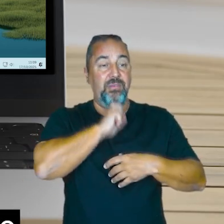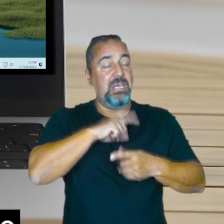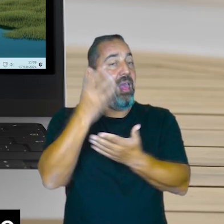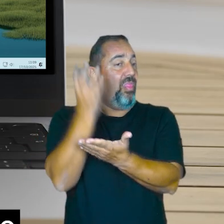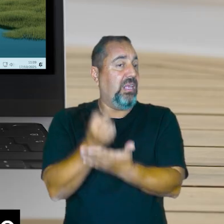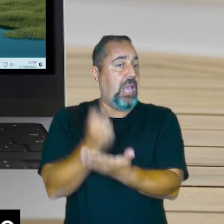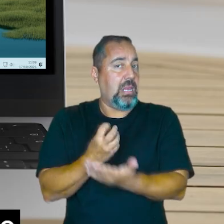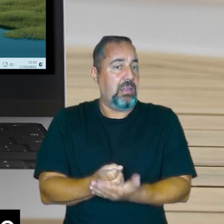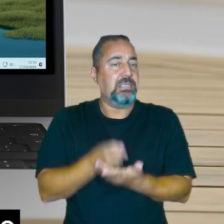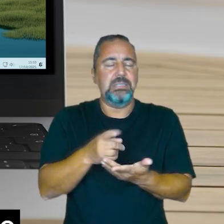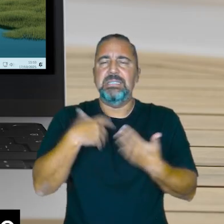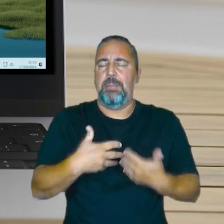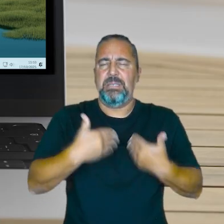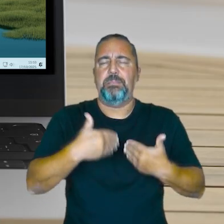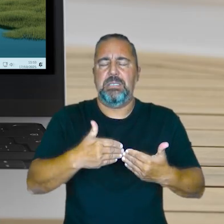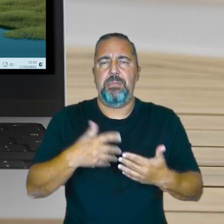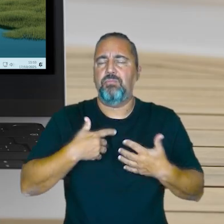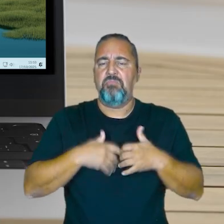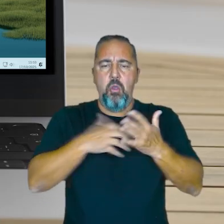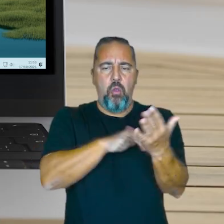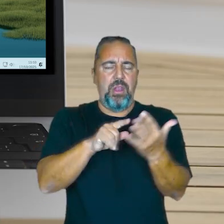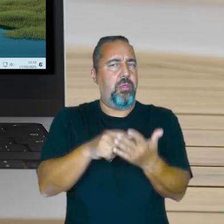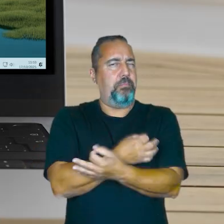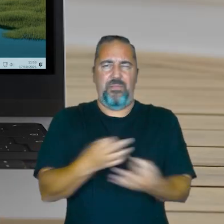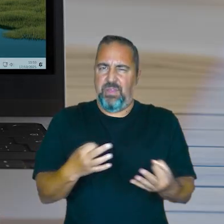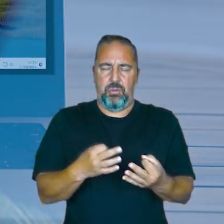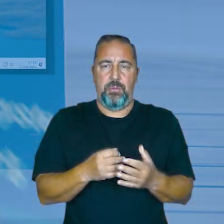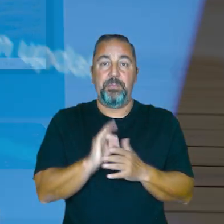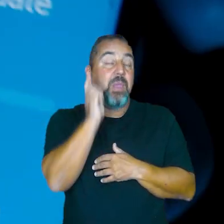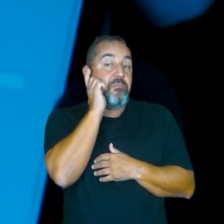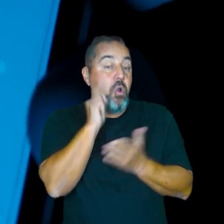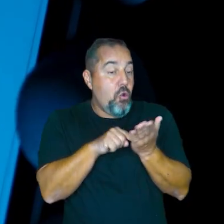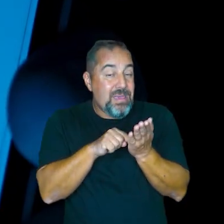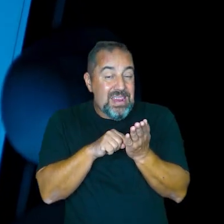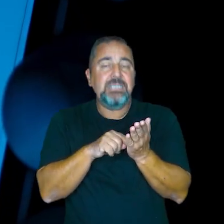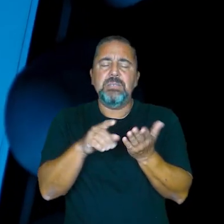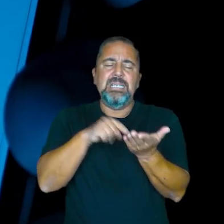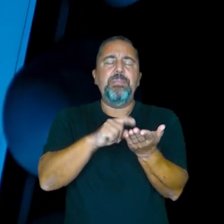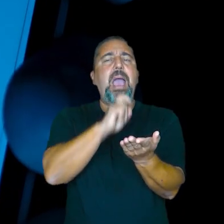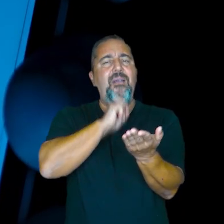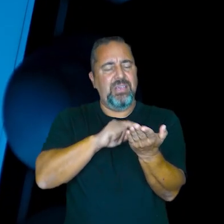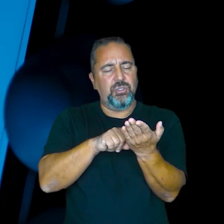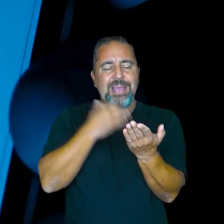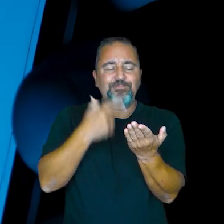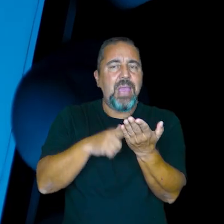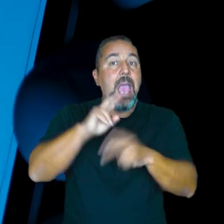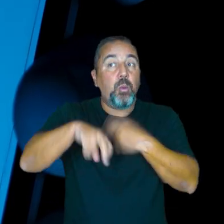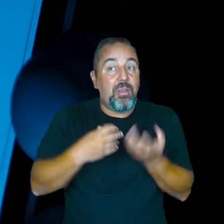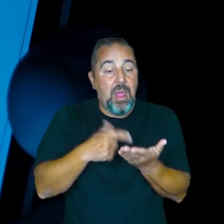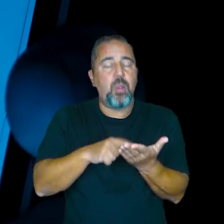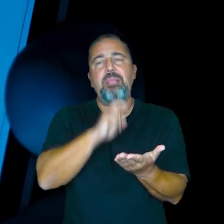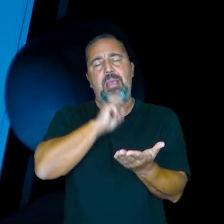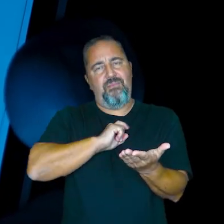Horrela, zure ordenagailua prest izango duzu beti. Gailu mugikorren kasuan, eguneratzerik dagoen